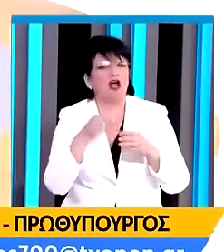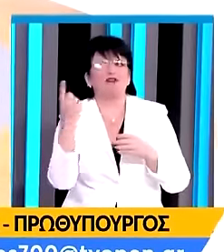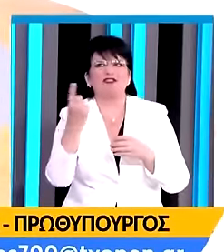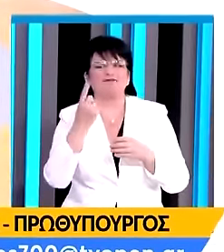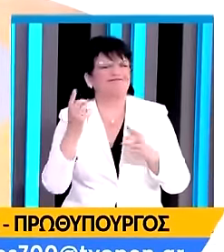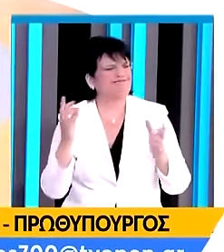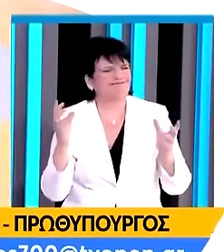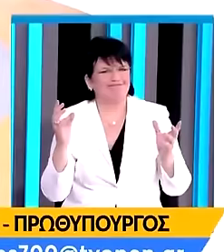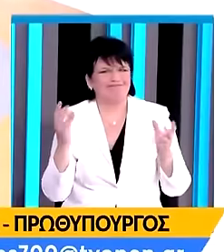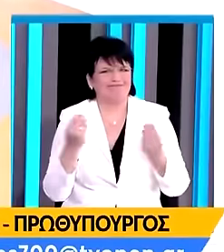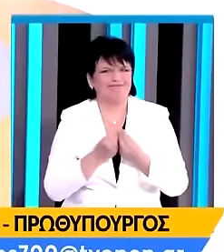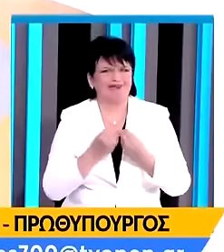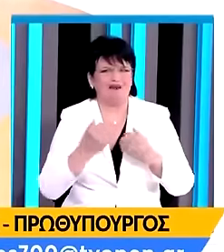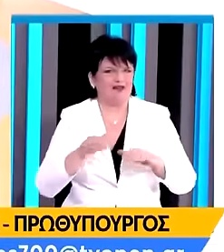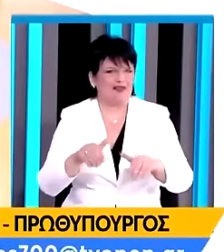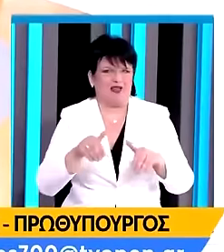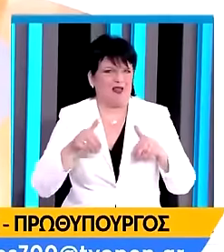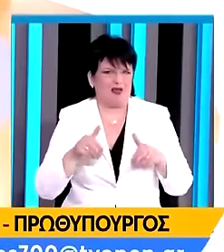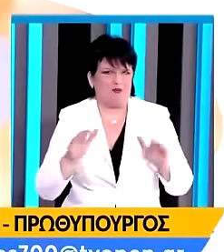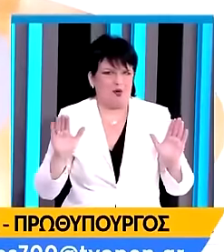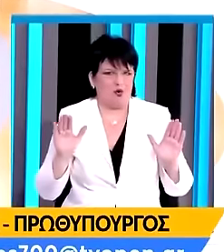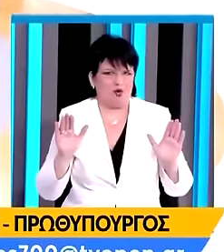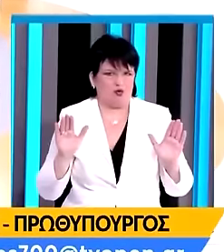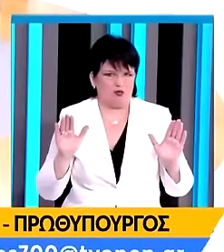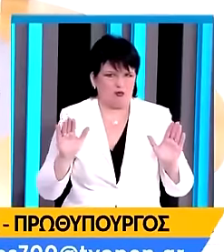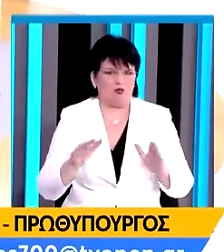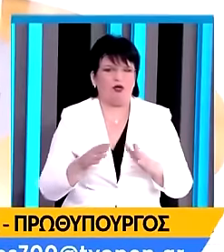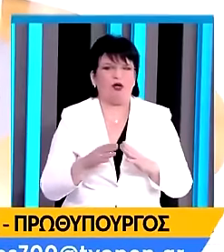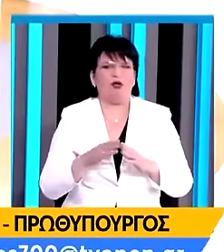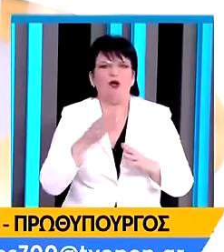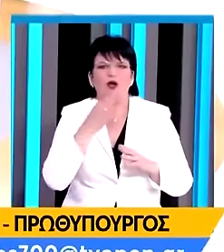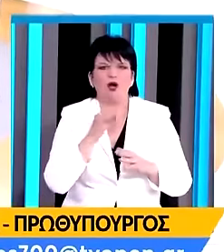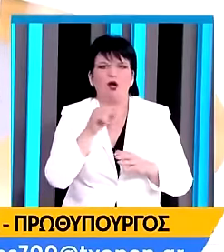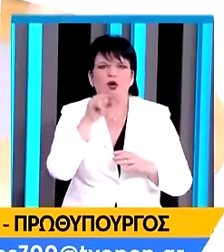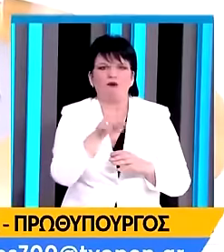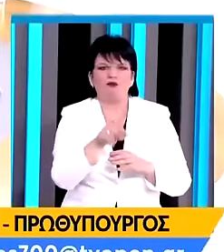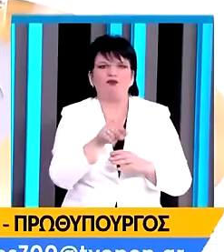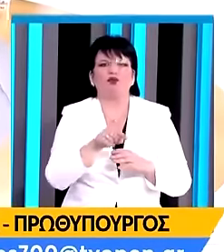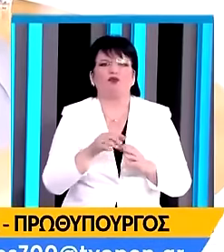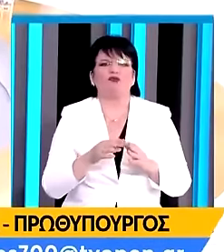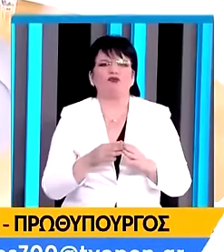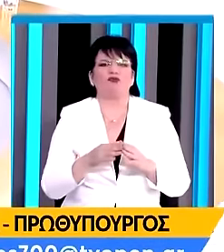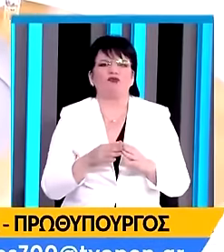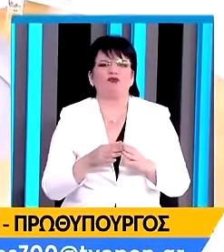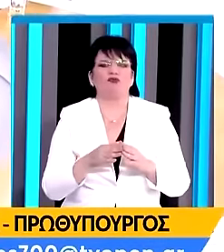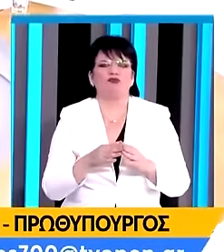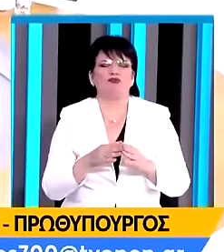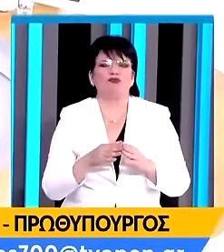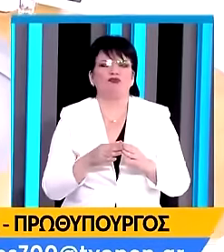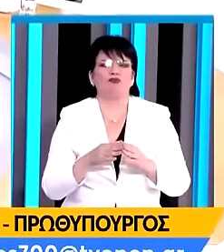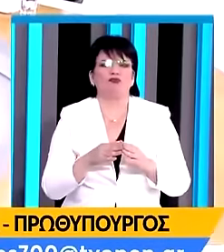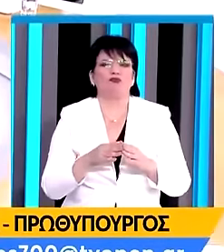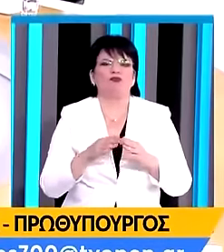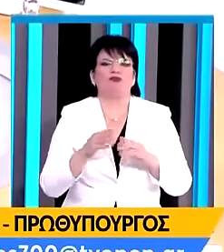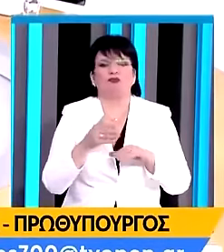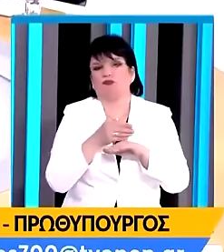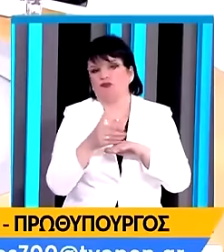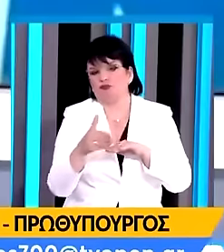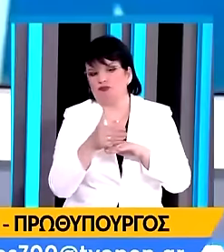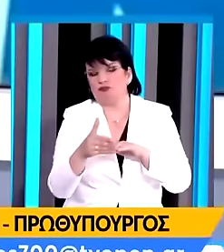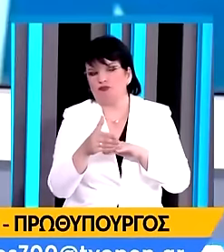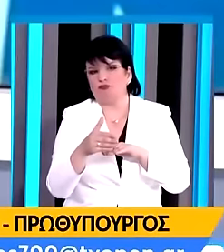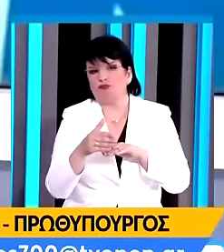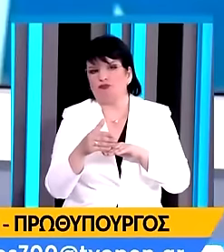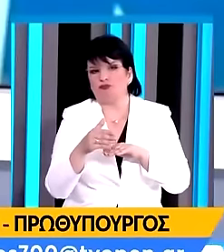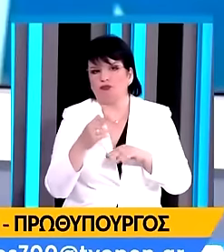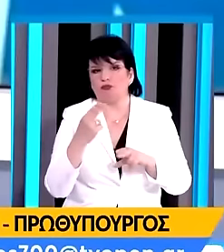δεν θέλουμε να προχωρήσουμε στην κύρωση των μνημονίων, διότι κάτι τέτοιο θα ουσιαστικά θα στερούσε από τη χώρα